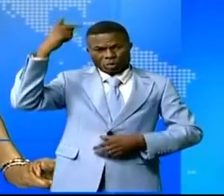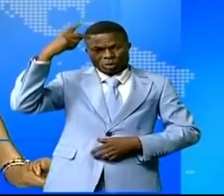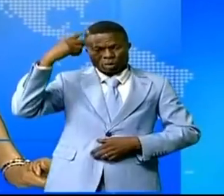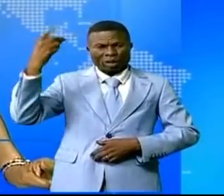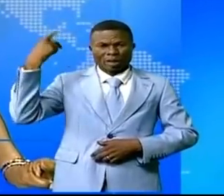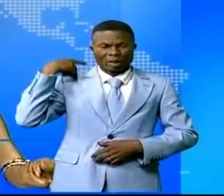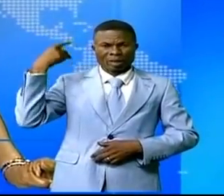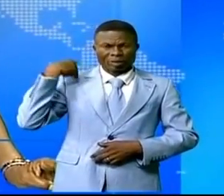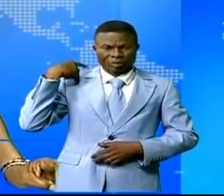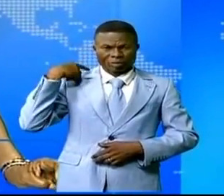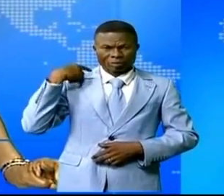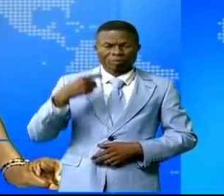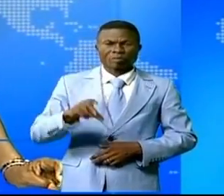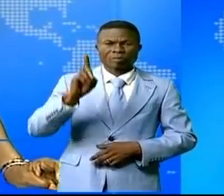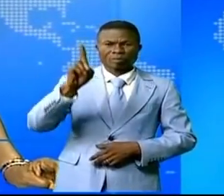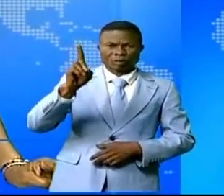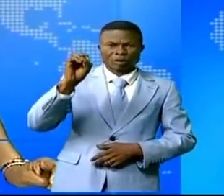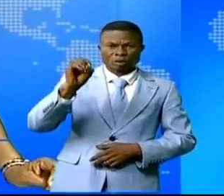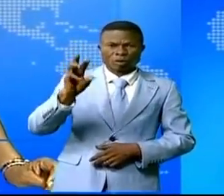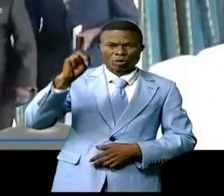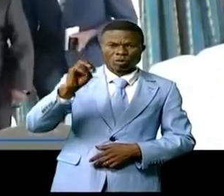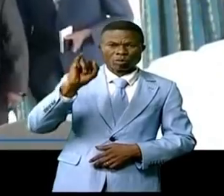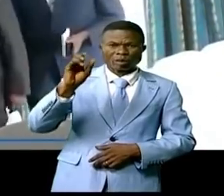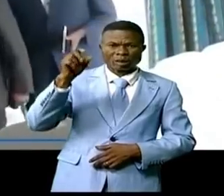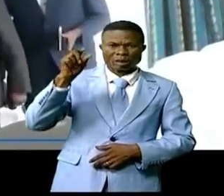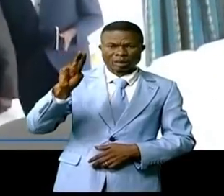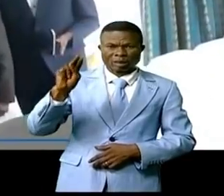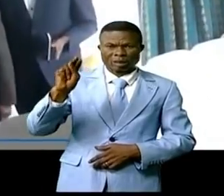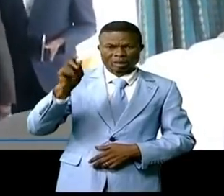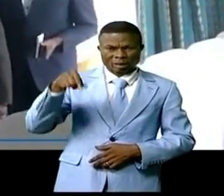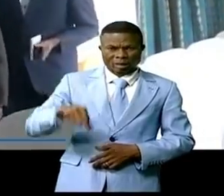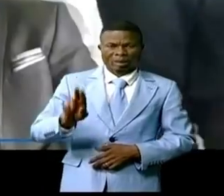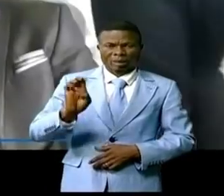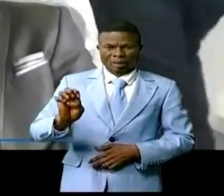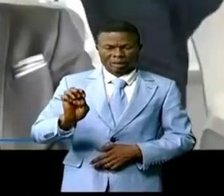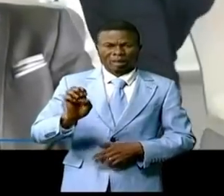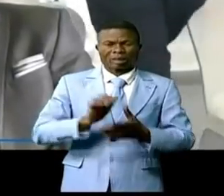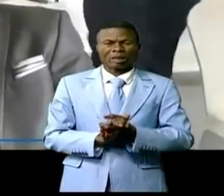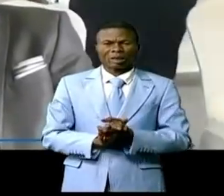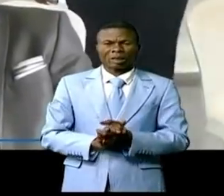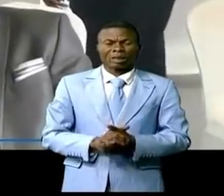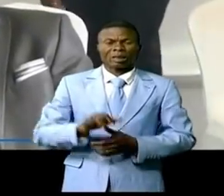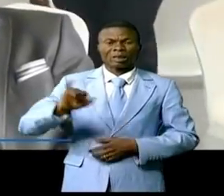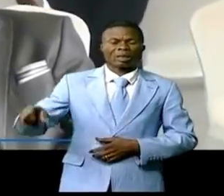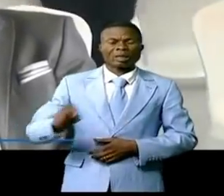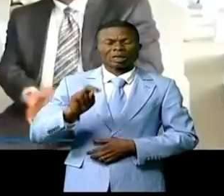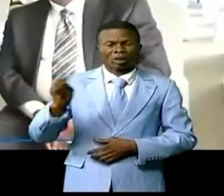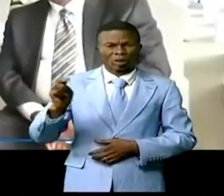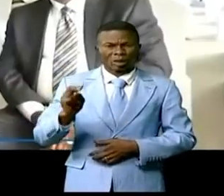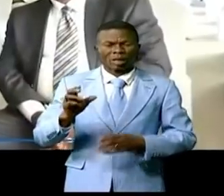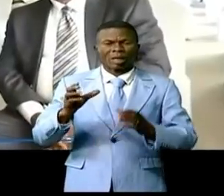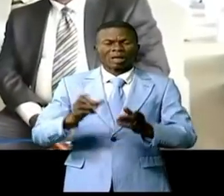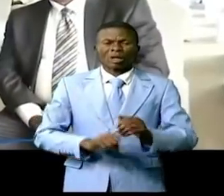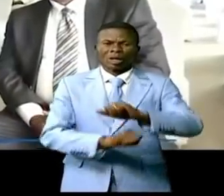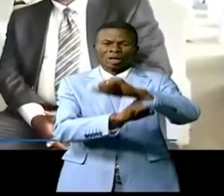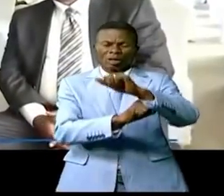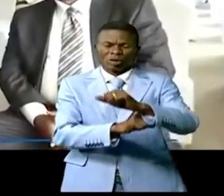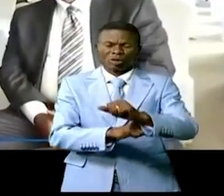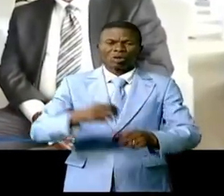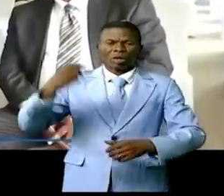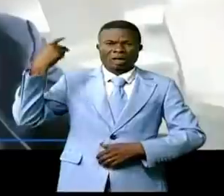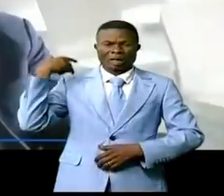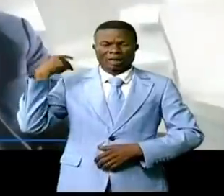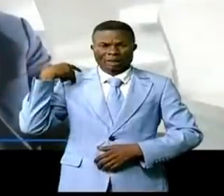député Dominique Munongo. Le président intermédiaire du NAFEC, Jean Lungangé, qui accompagnait le député provincial juvénal Kitunga